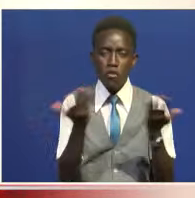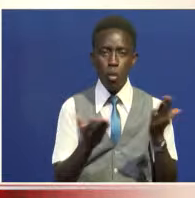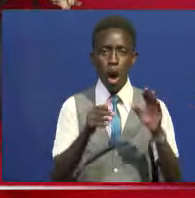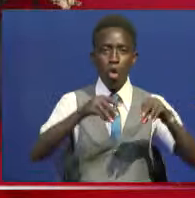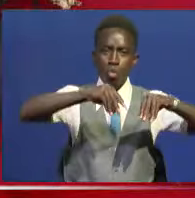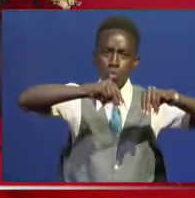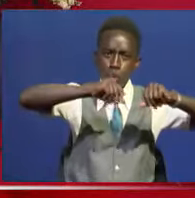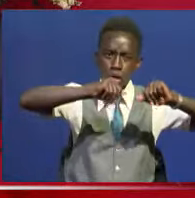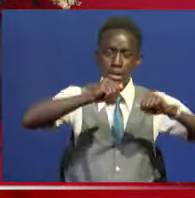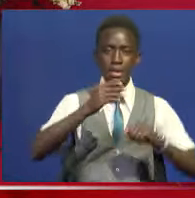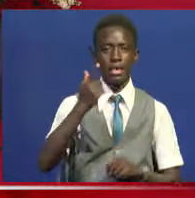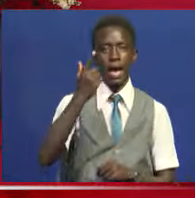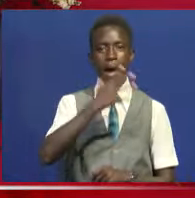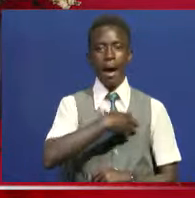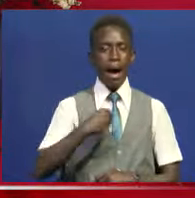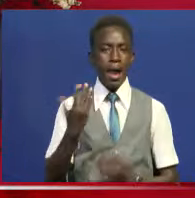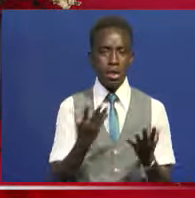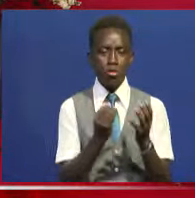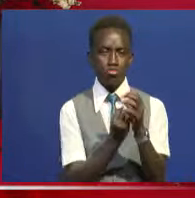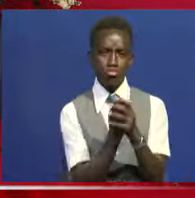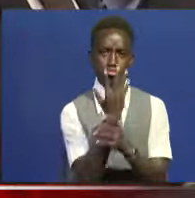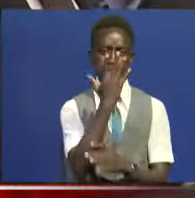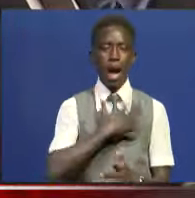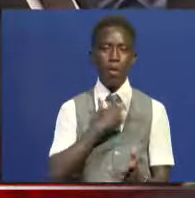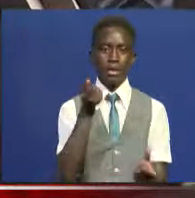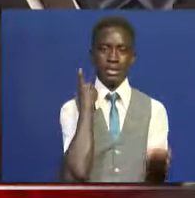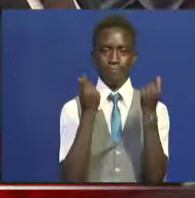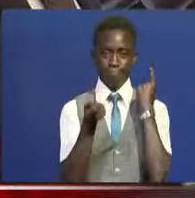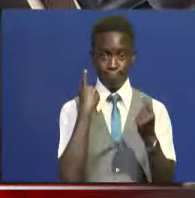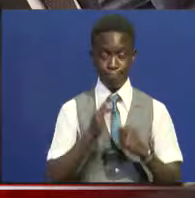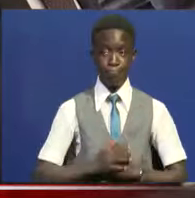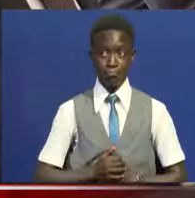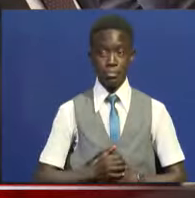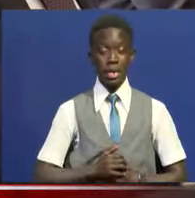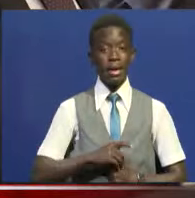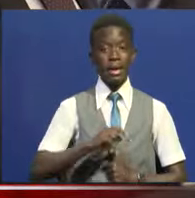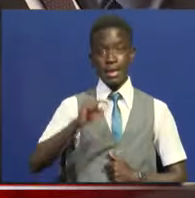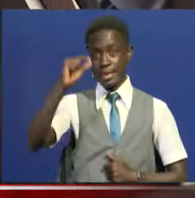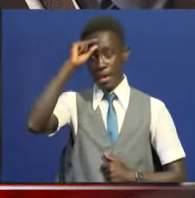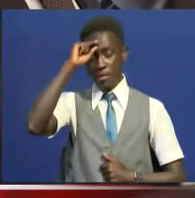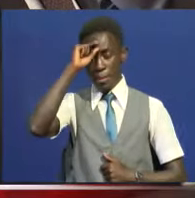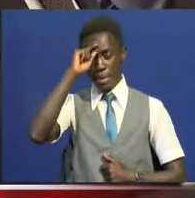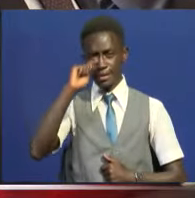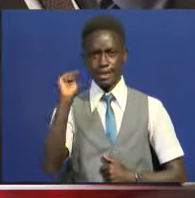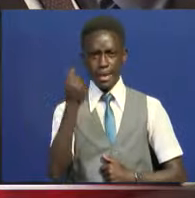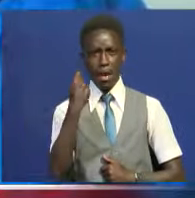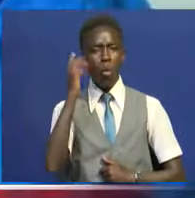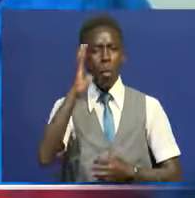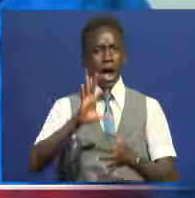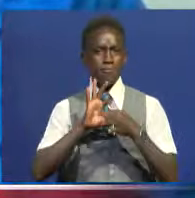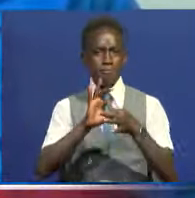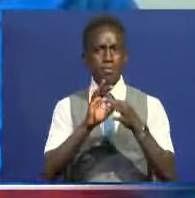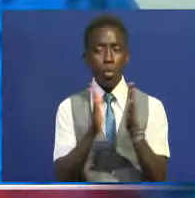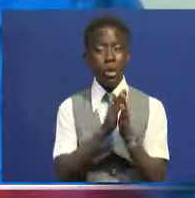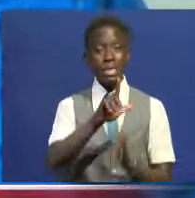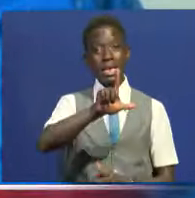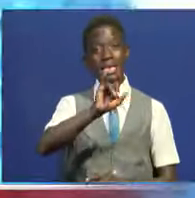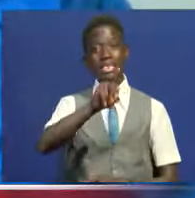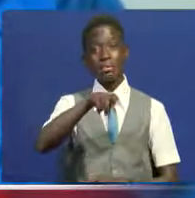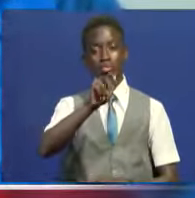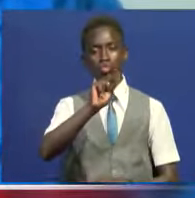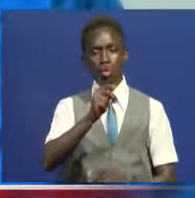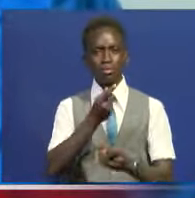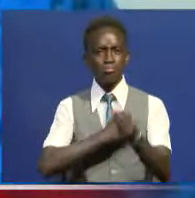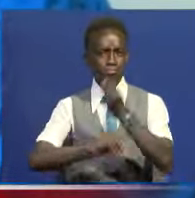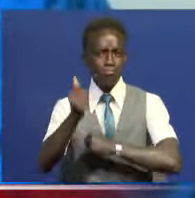our tea. Rais Ruto amesema serikali itashirikiana na kampuni ya Lipton ili kuimarisha uuzaji wa majani chai ya Kenya